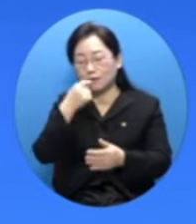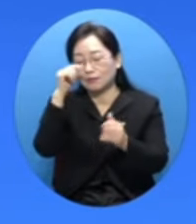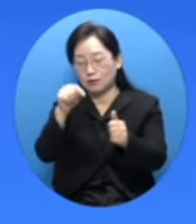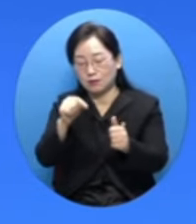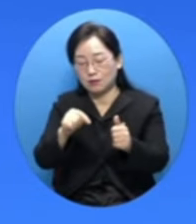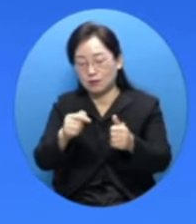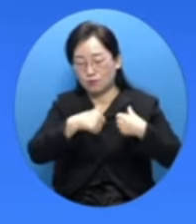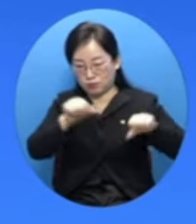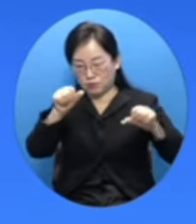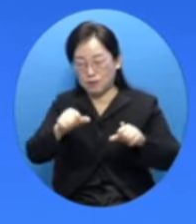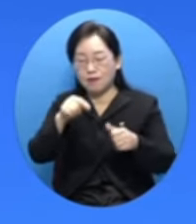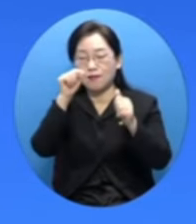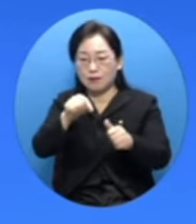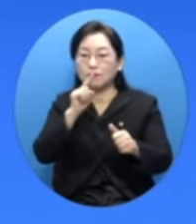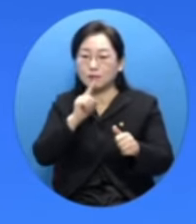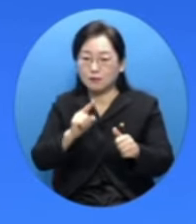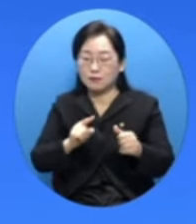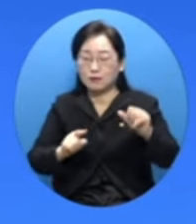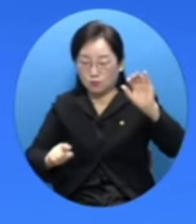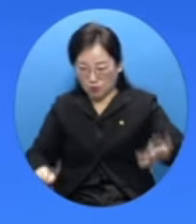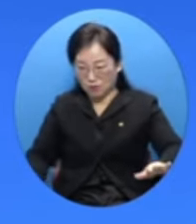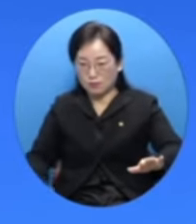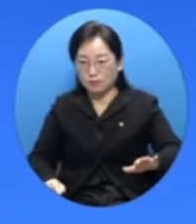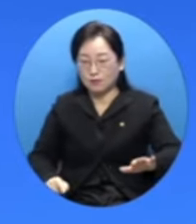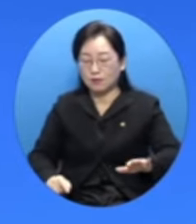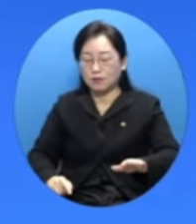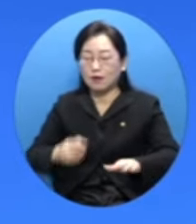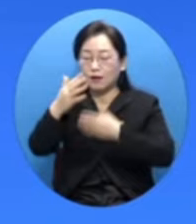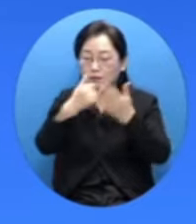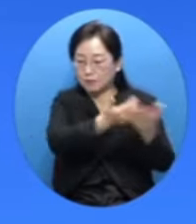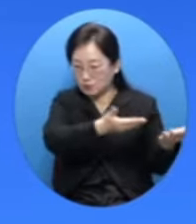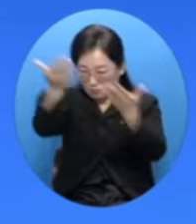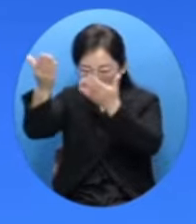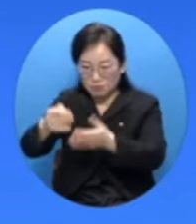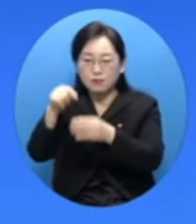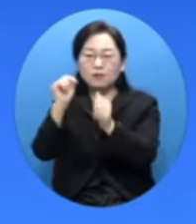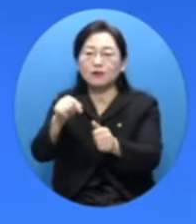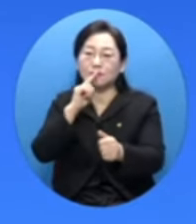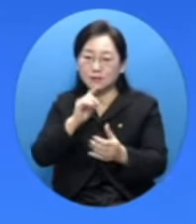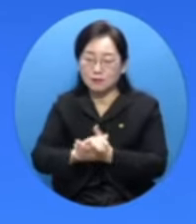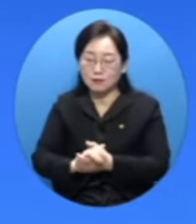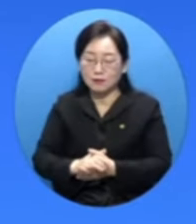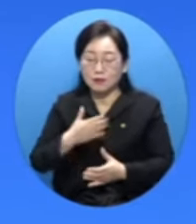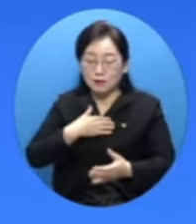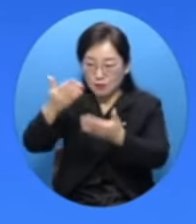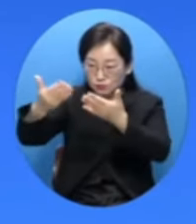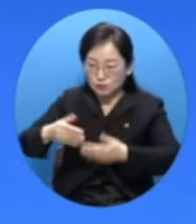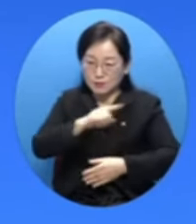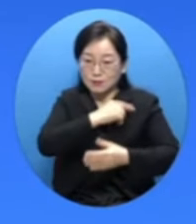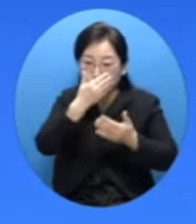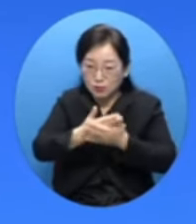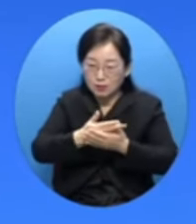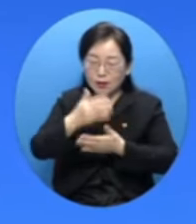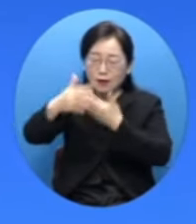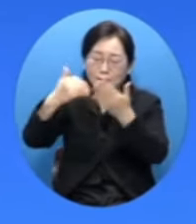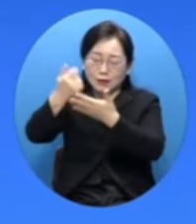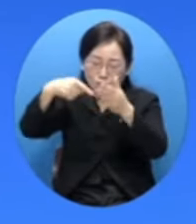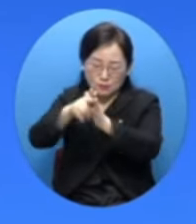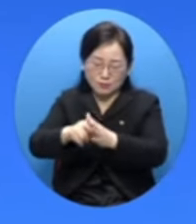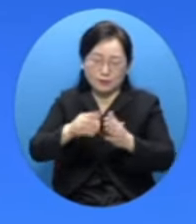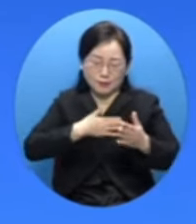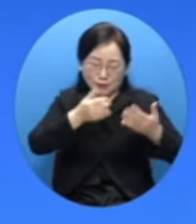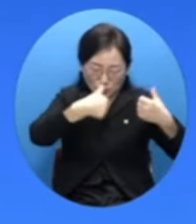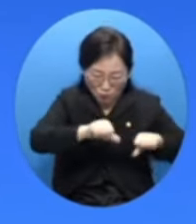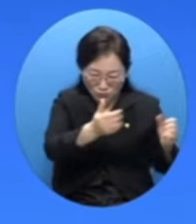말씀하십니다. 그것을 내려놓고 번제로 바치라고 말씀하시는 것입니다. 내게 가장 귀한 것을 하나님께서 포기할 수 있을 때